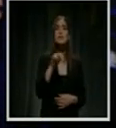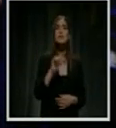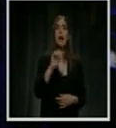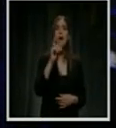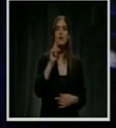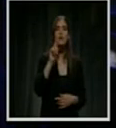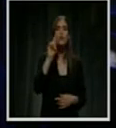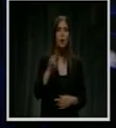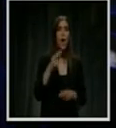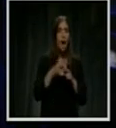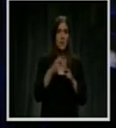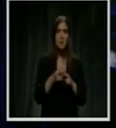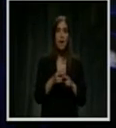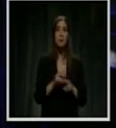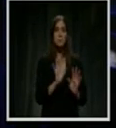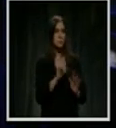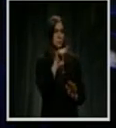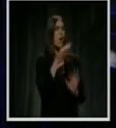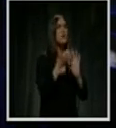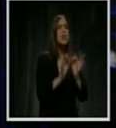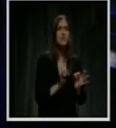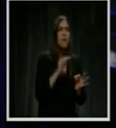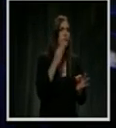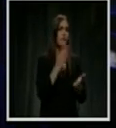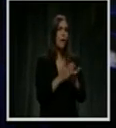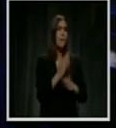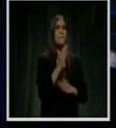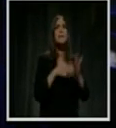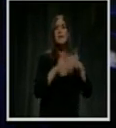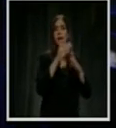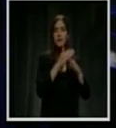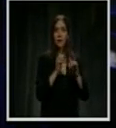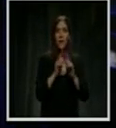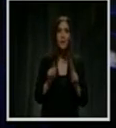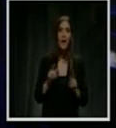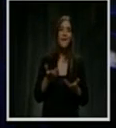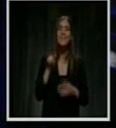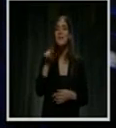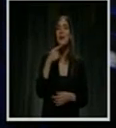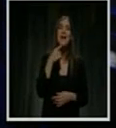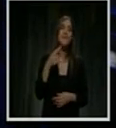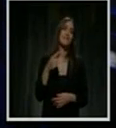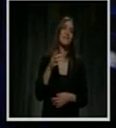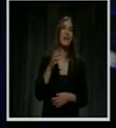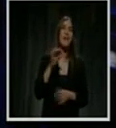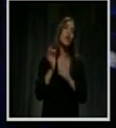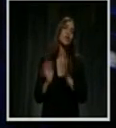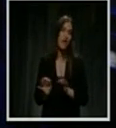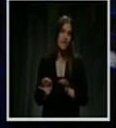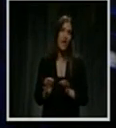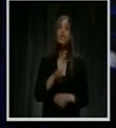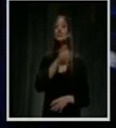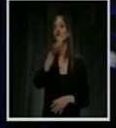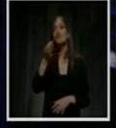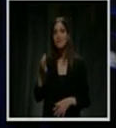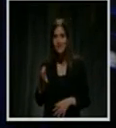انالار ابزوربشن ريت ابرمتي لي انالار ابزوربشن ريت مو فيروجين اتيت الرانجاينيا سكولا توتالمنت ديك دخل في البريسر